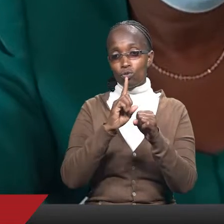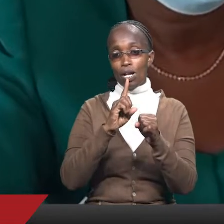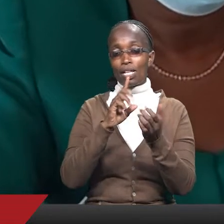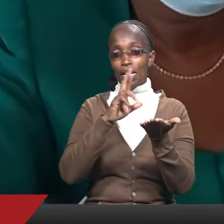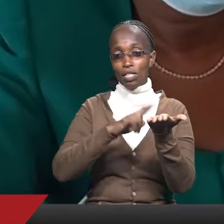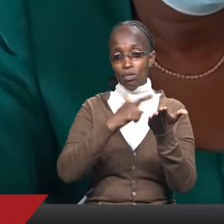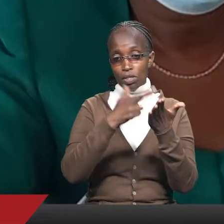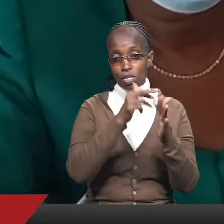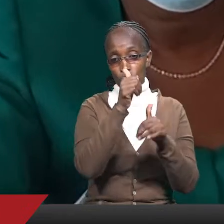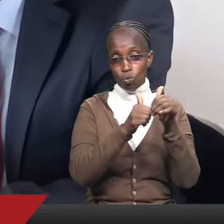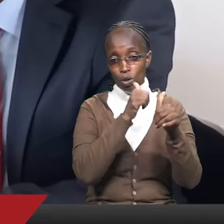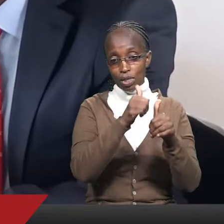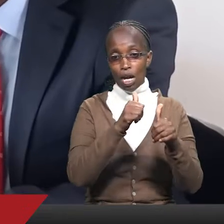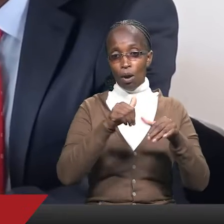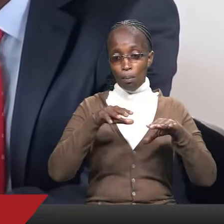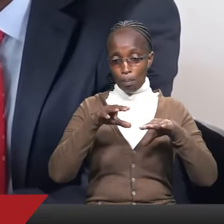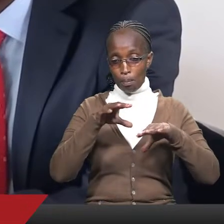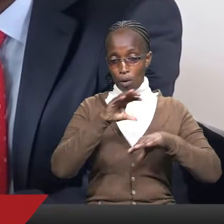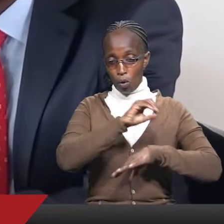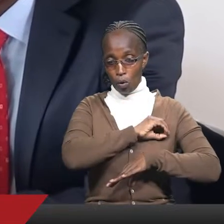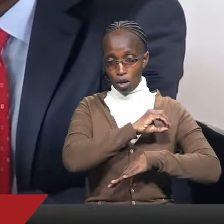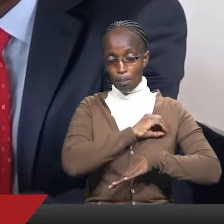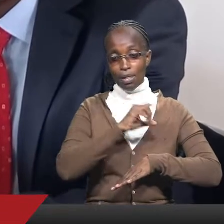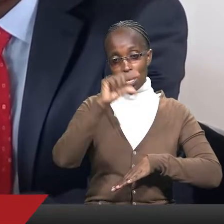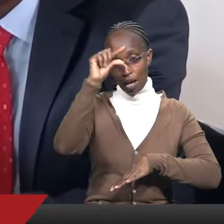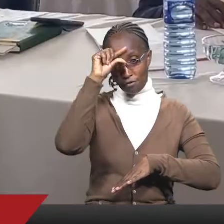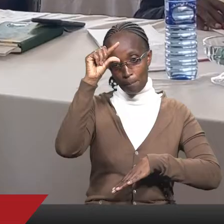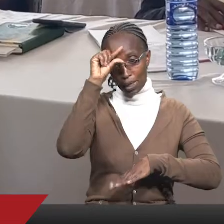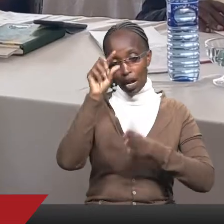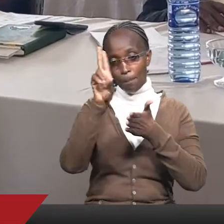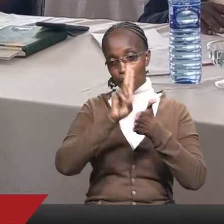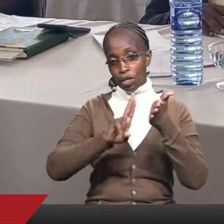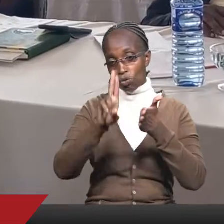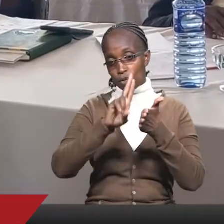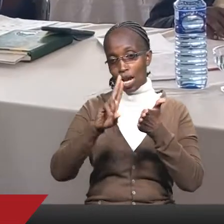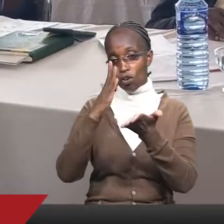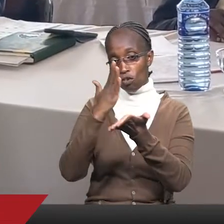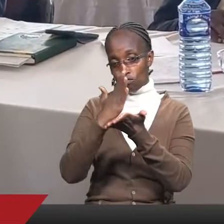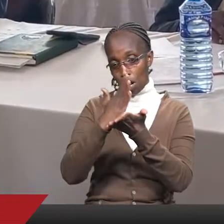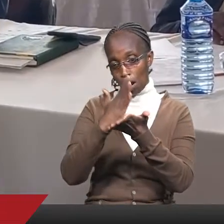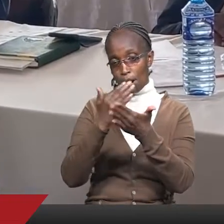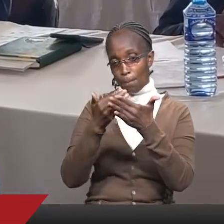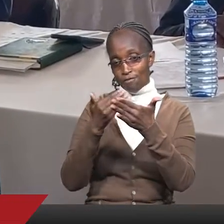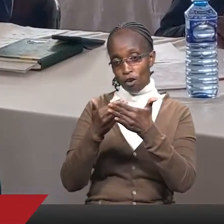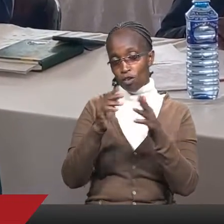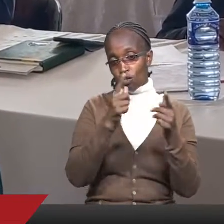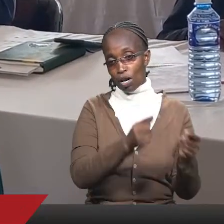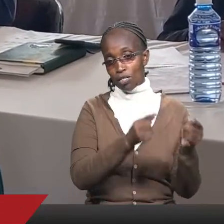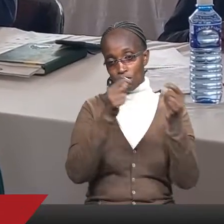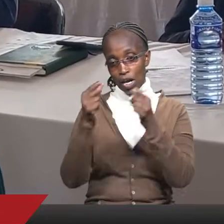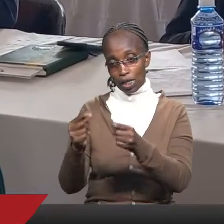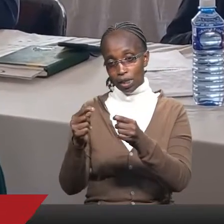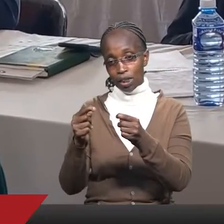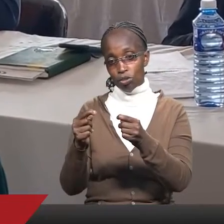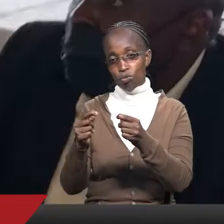kuhakikisha rasilimali zinazomilikiwa na serikali hizo zimetambuliwa, kufanyiwa ukaguzi na kuidhinishwa kabla ya zoezi